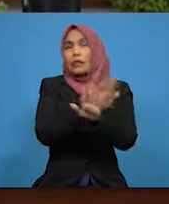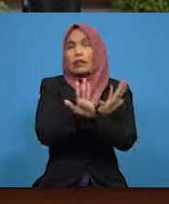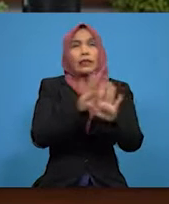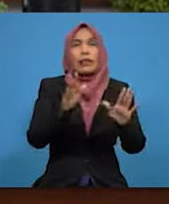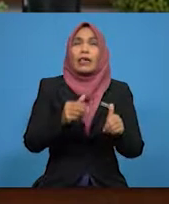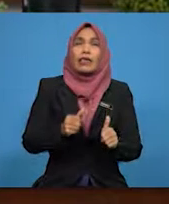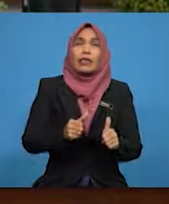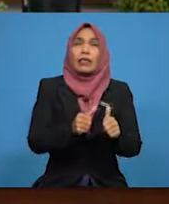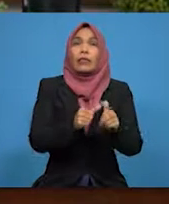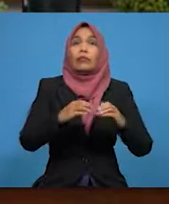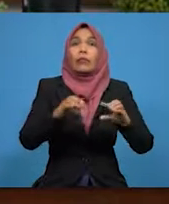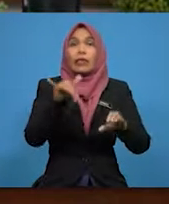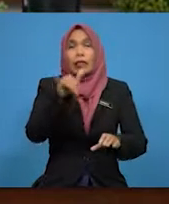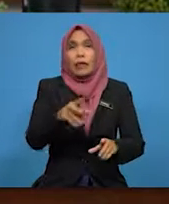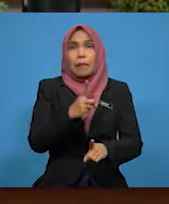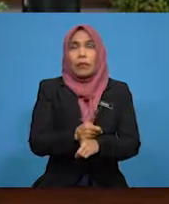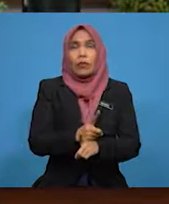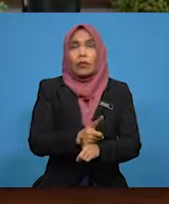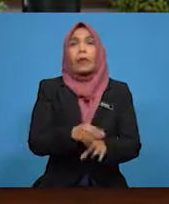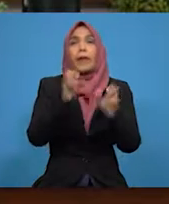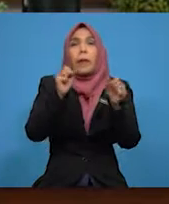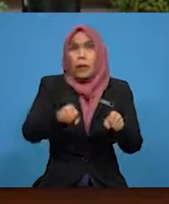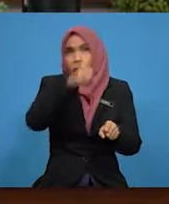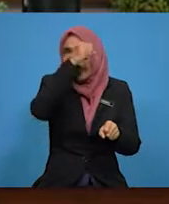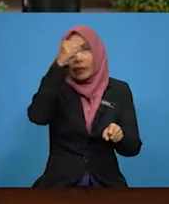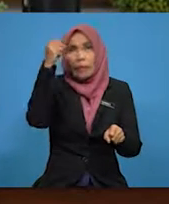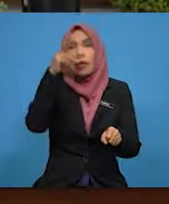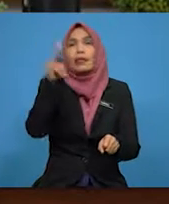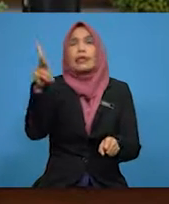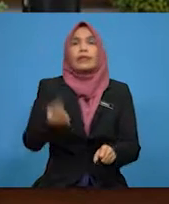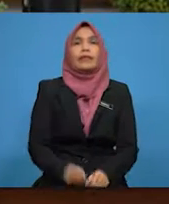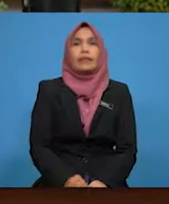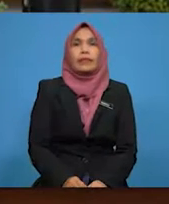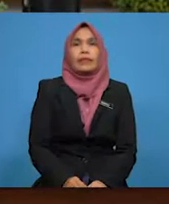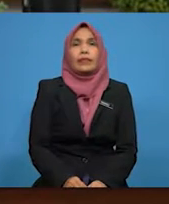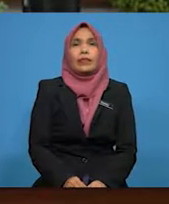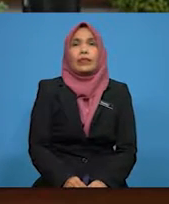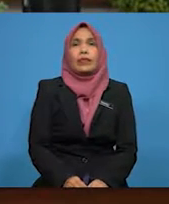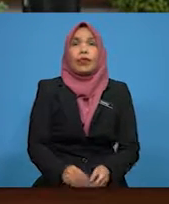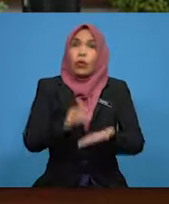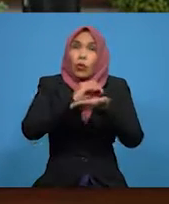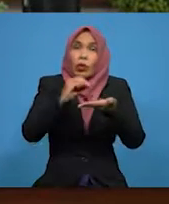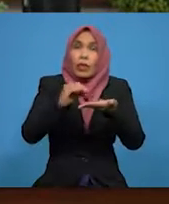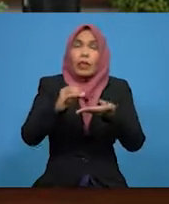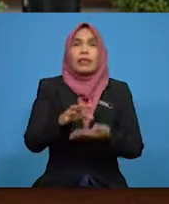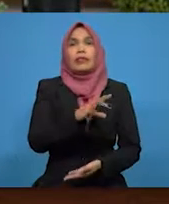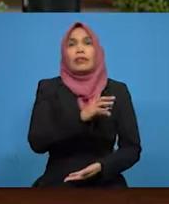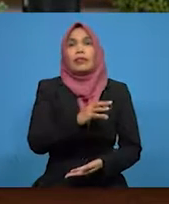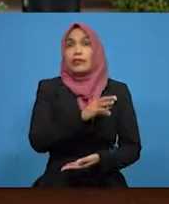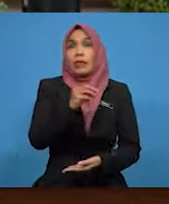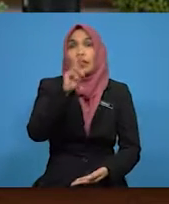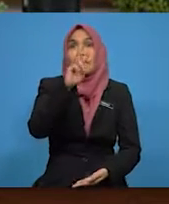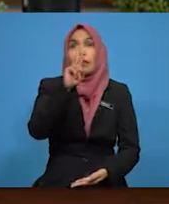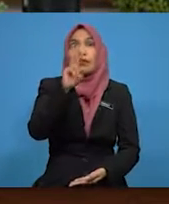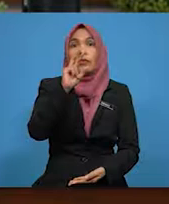tidak mengendalikan teknik yang betul, ia boleh menyebabkan sistem tersebut rosak dan menyebabkan kerugian